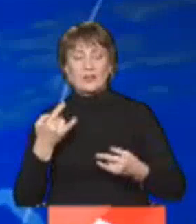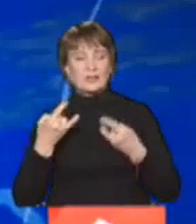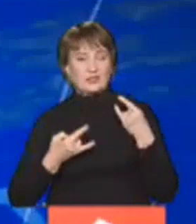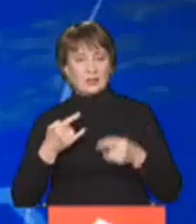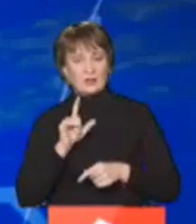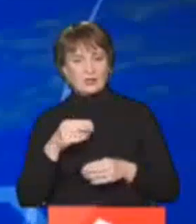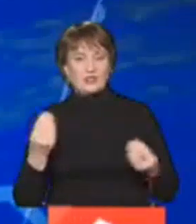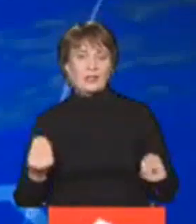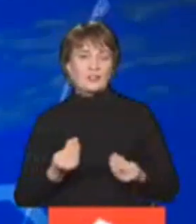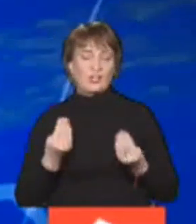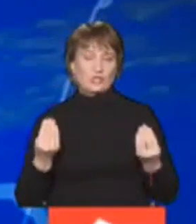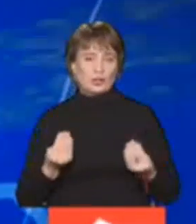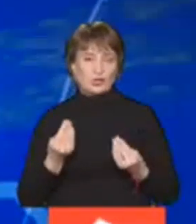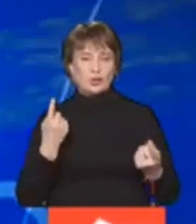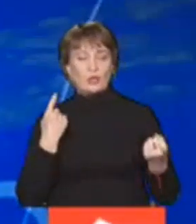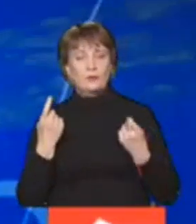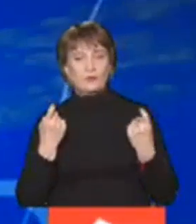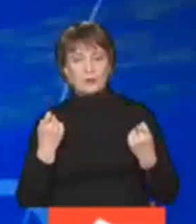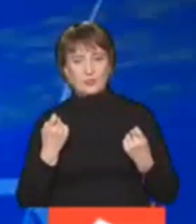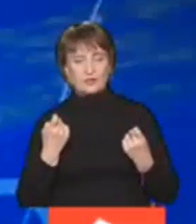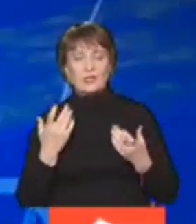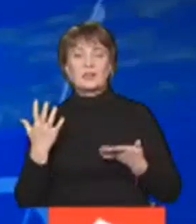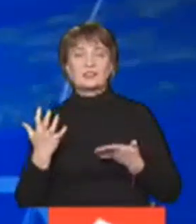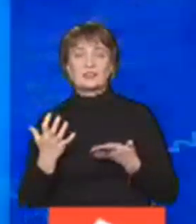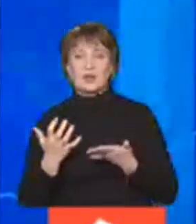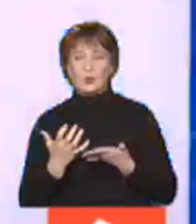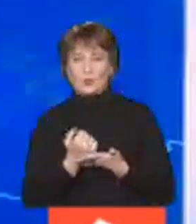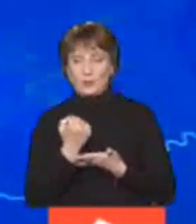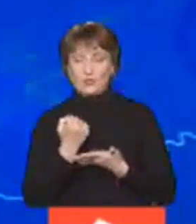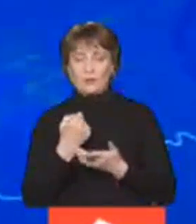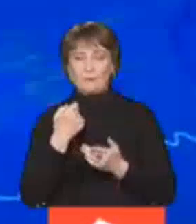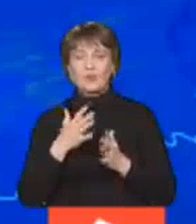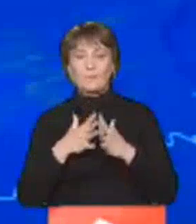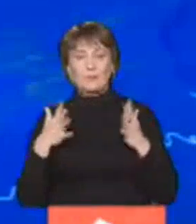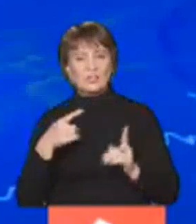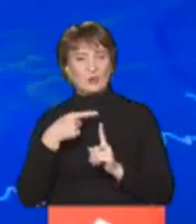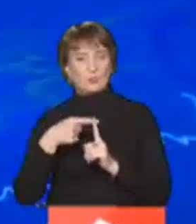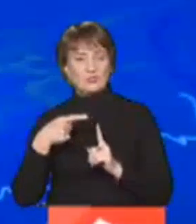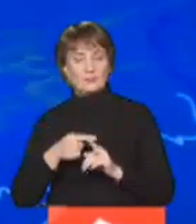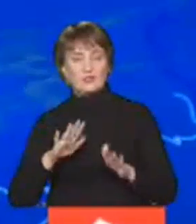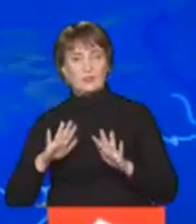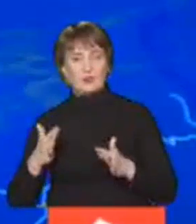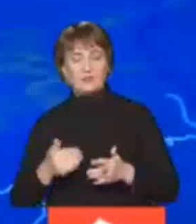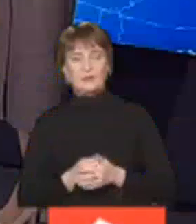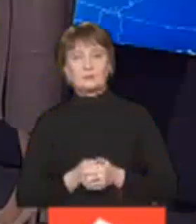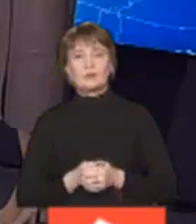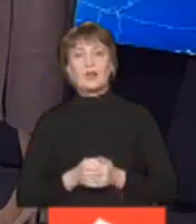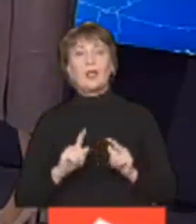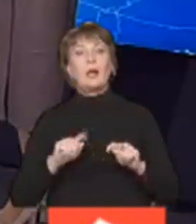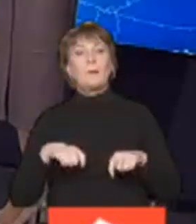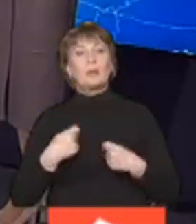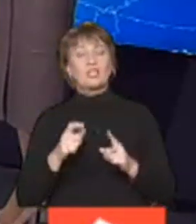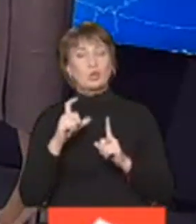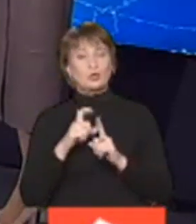телеглядачів, найсвіжішою синоптичною інформацією. Тож, знаходьте більше позитивних моментів у будь-яких проявах погоди. І вже передаю слово